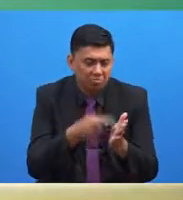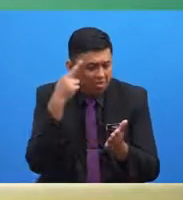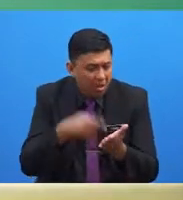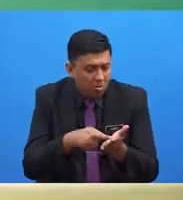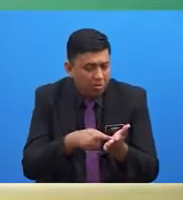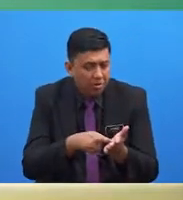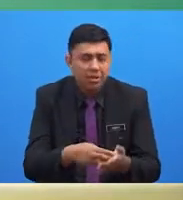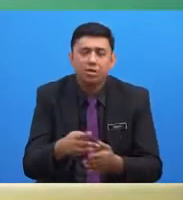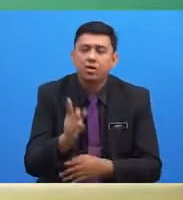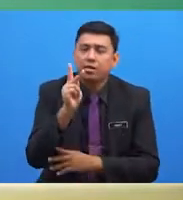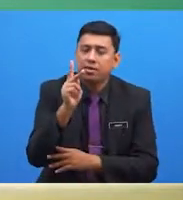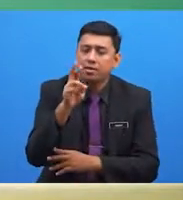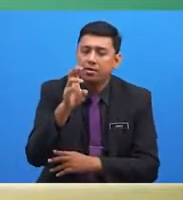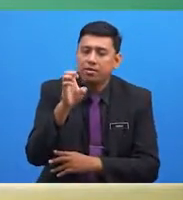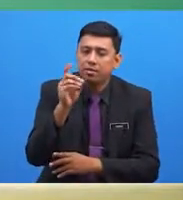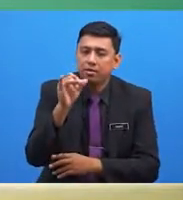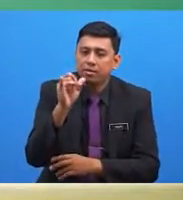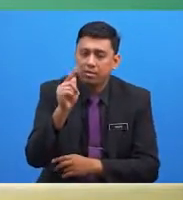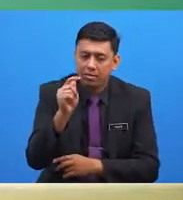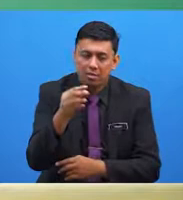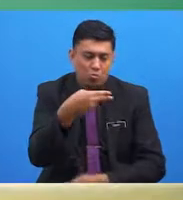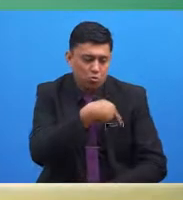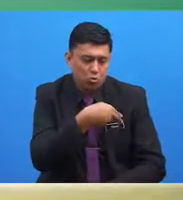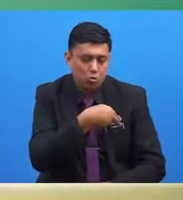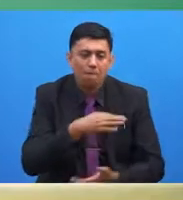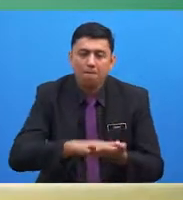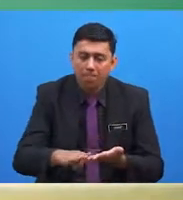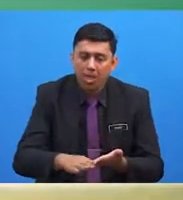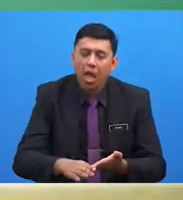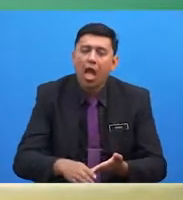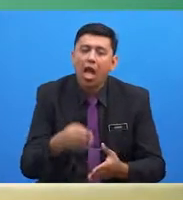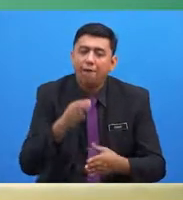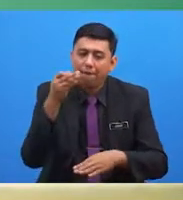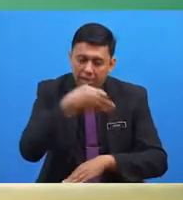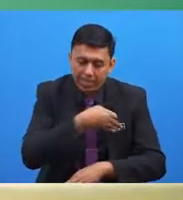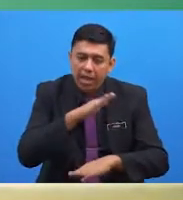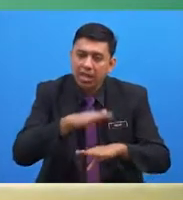kredit, iaitu untung bersih dan faedah atas ambilan.